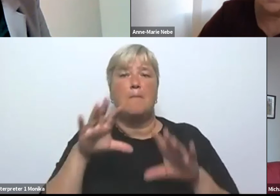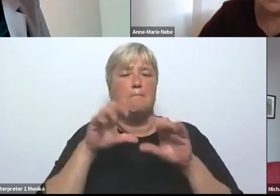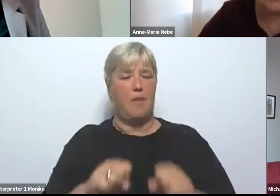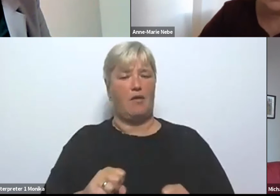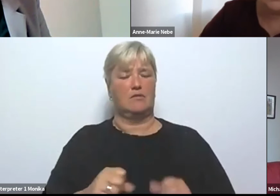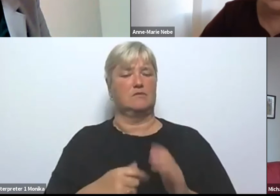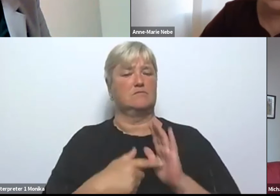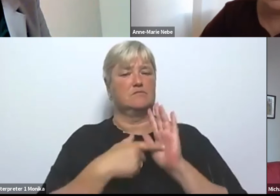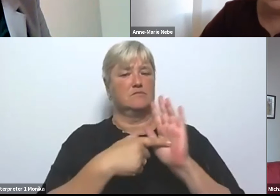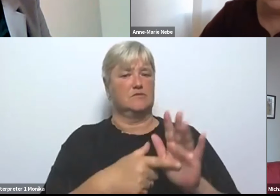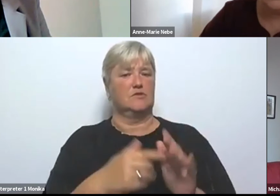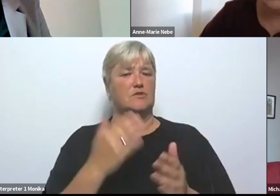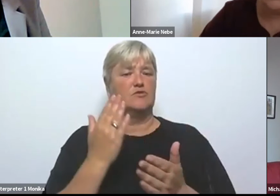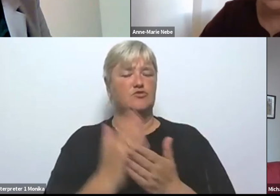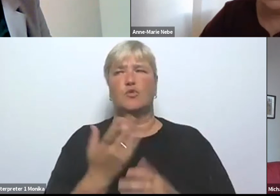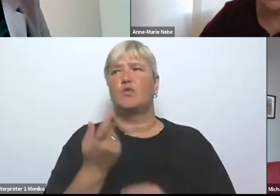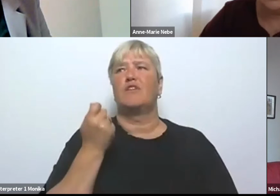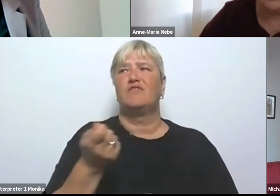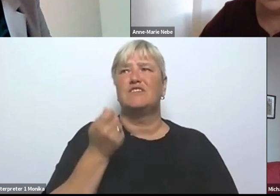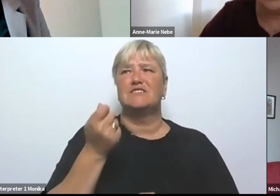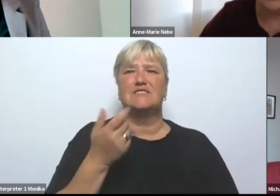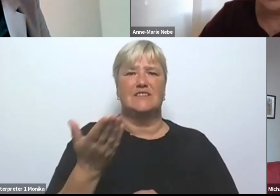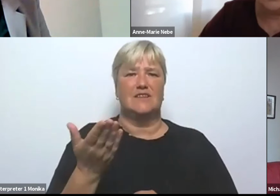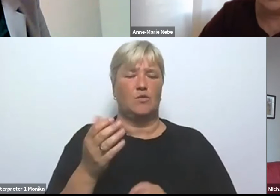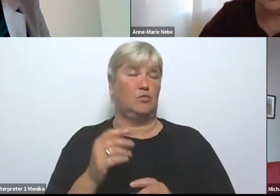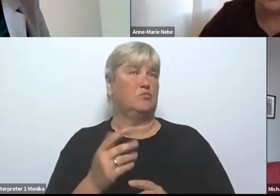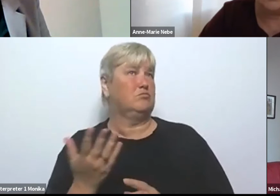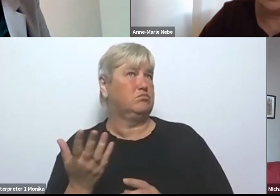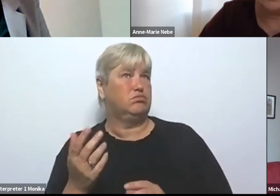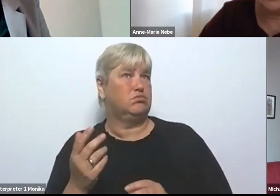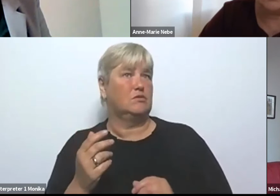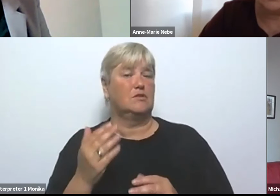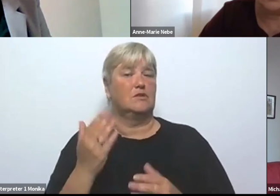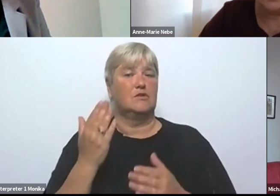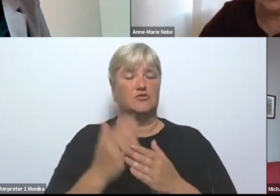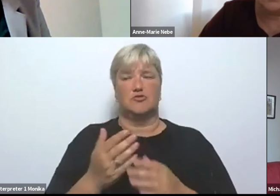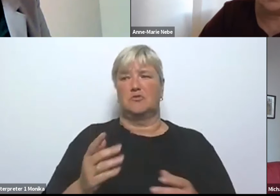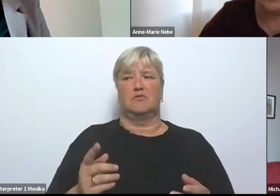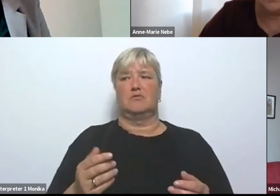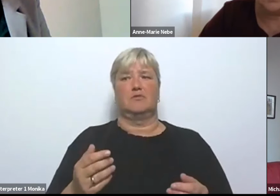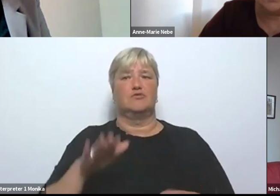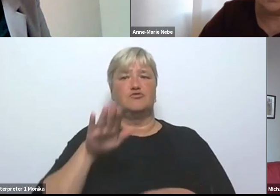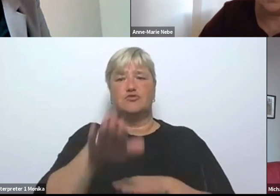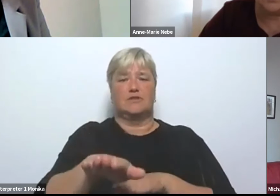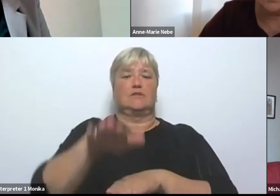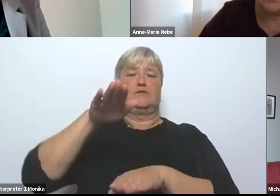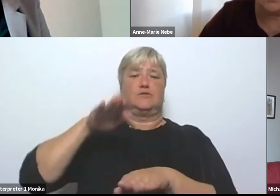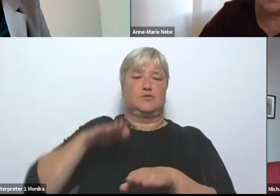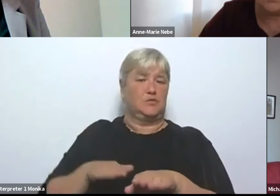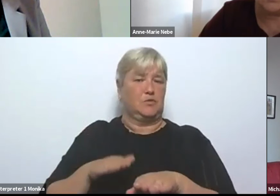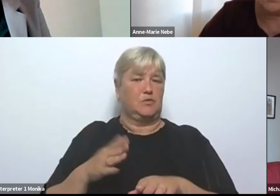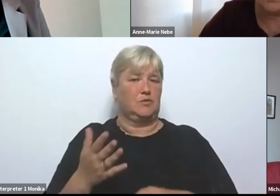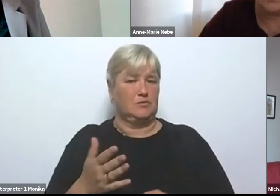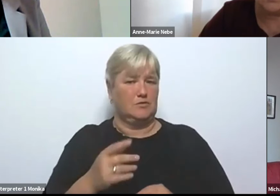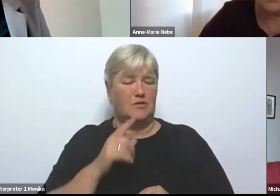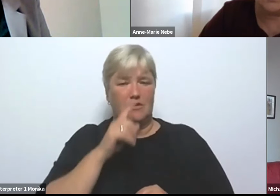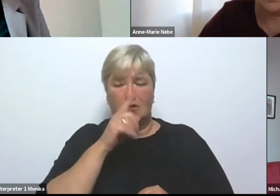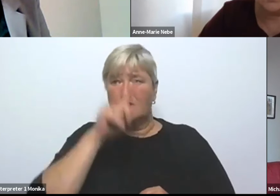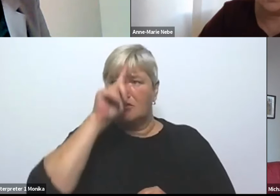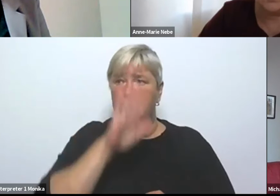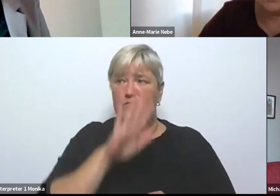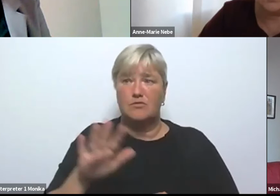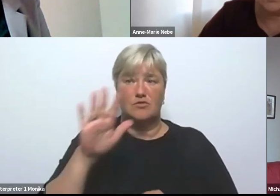in Deutschland ist schon, und gerade Versicherungen ist schon sehr, sehr rückwärtsgewandt. Und wenn die Digitalisierung da kommt, und die in Deutschland auch kommen